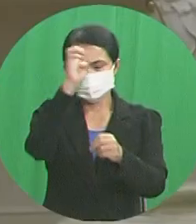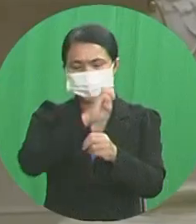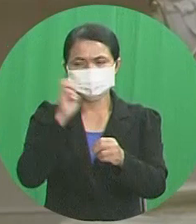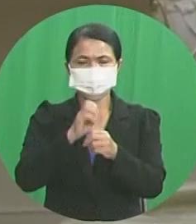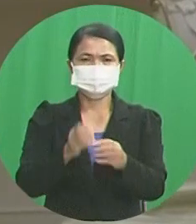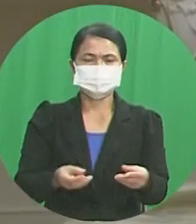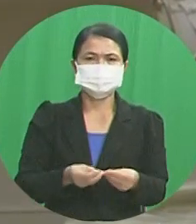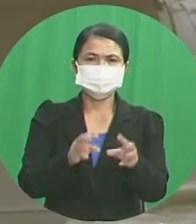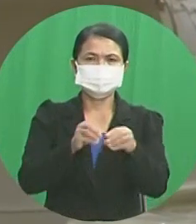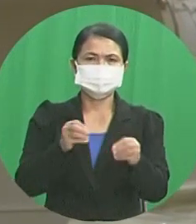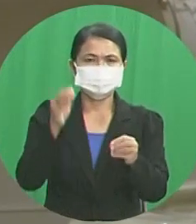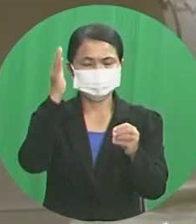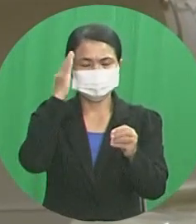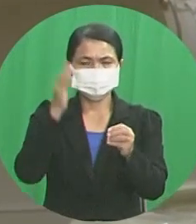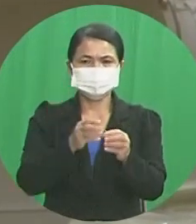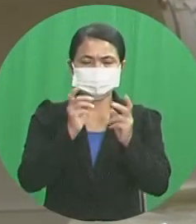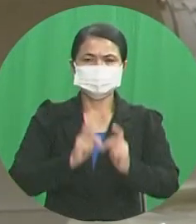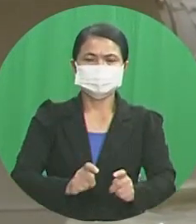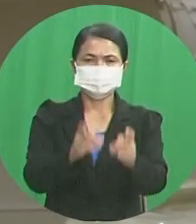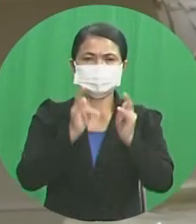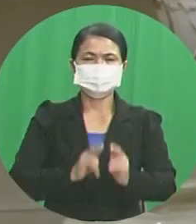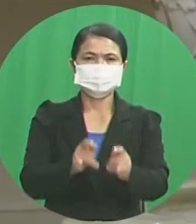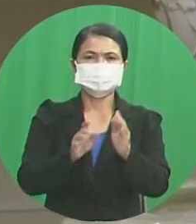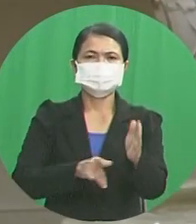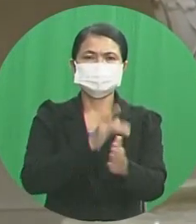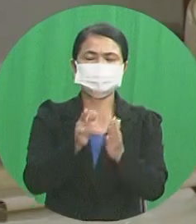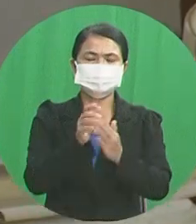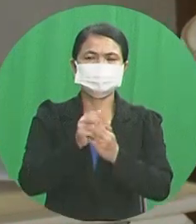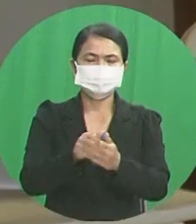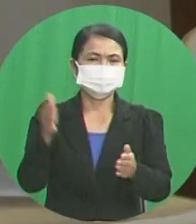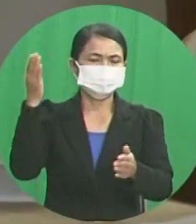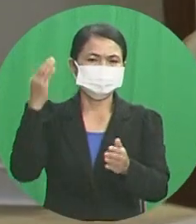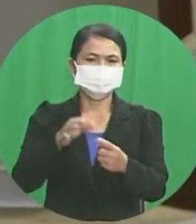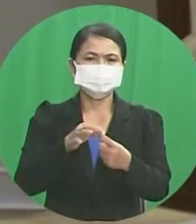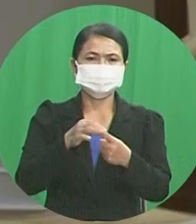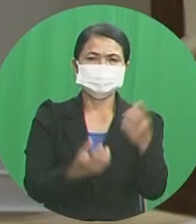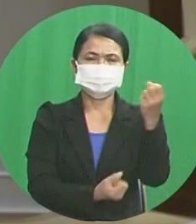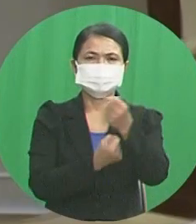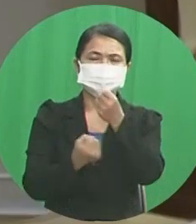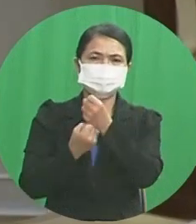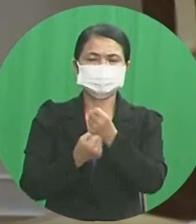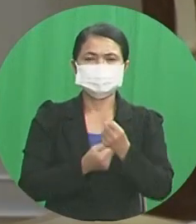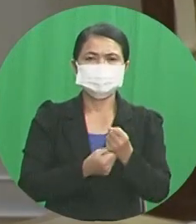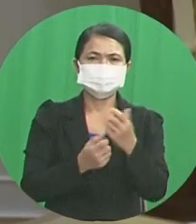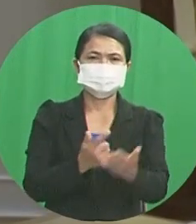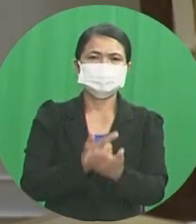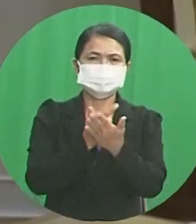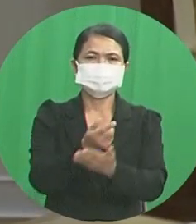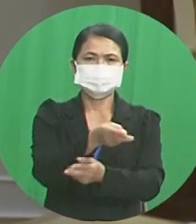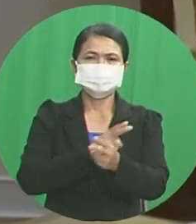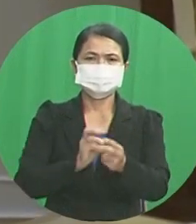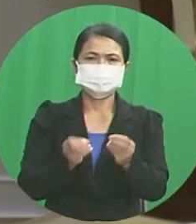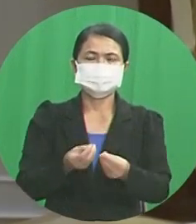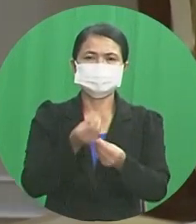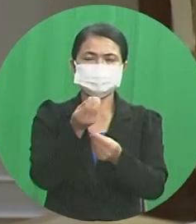ដែលបានទទួលស្គាល់នូវកិច្ចខិតខំប្រឹងប្រែងរបស់រាជរដ្ឋាភិបាលកម្ពុជាកន្លងមកពិសេសគាំទ្រទាំងជាជំនួយហិរញ្ញប្បទានអសំណ